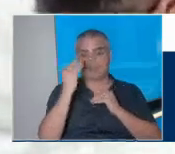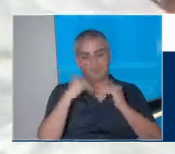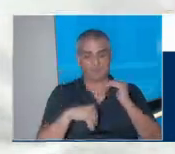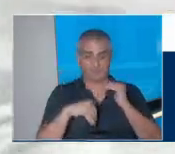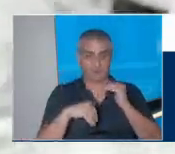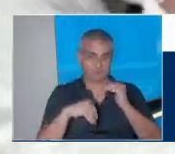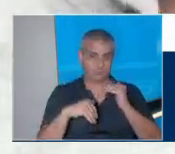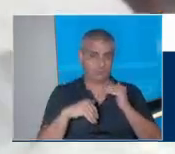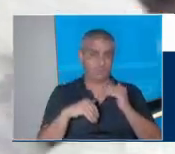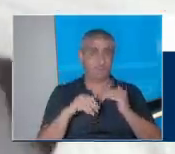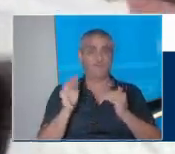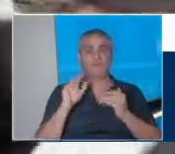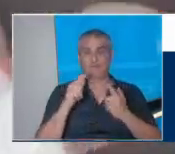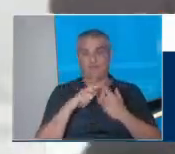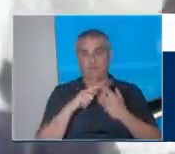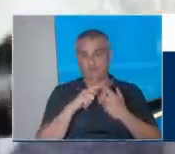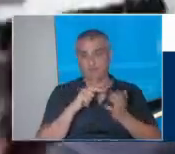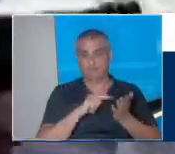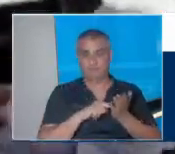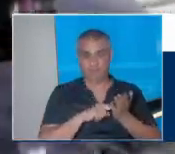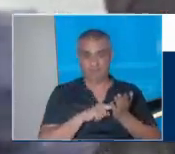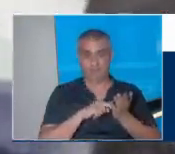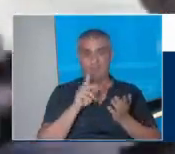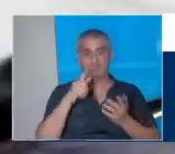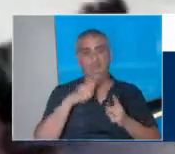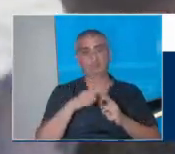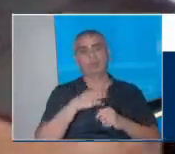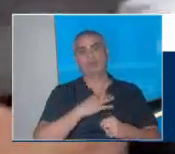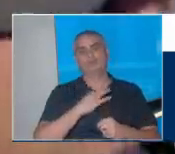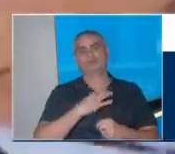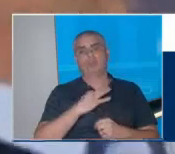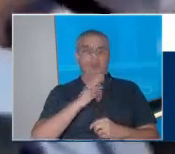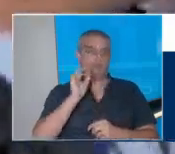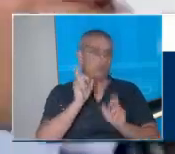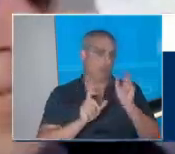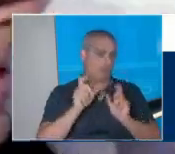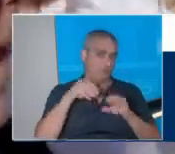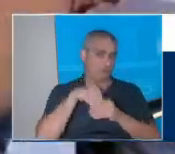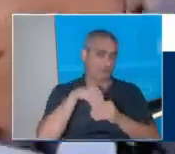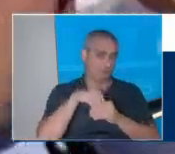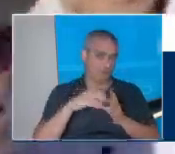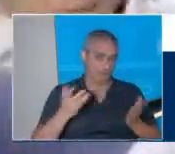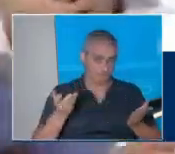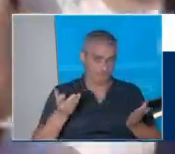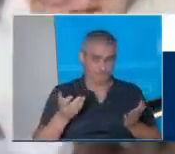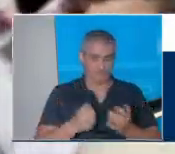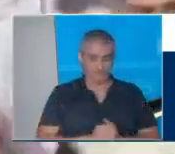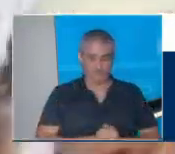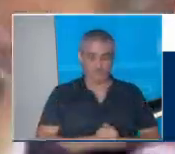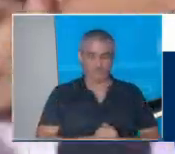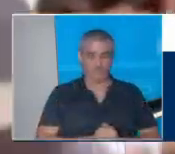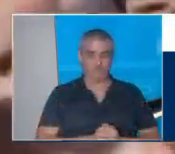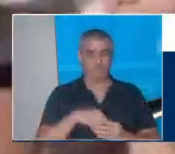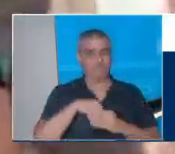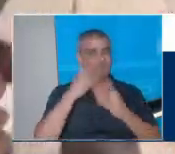בין היתר בגלל בן גביר, וגם בין היתר גם בגלל שעננות של נציגים, מצביעים